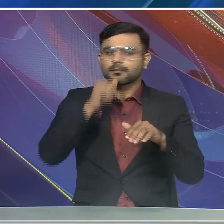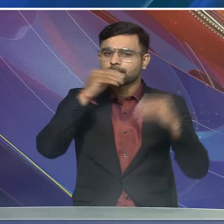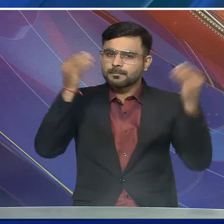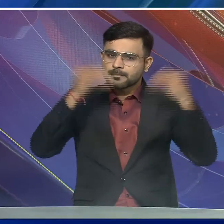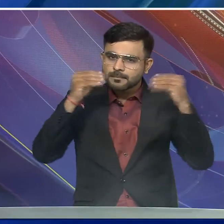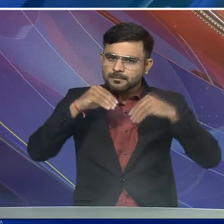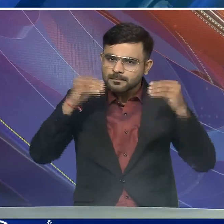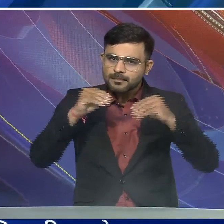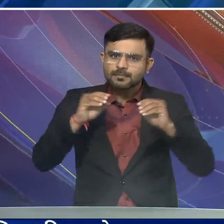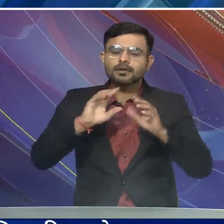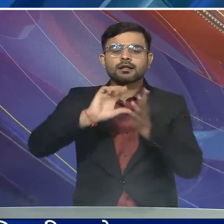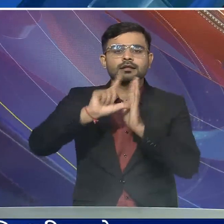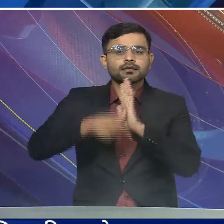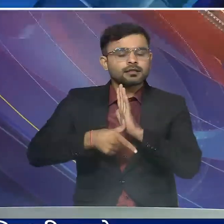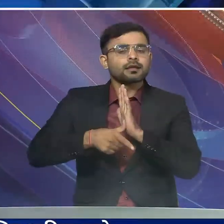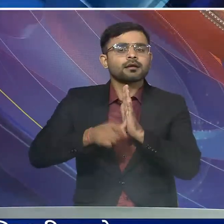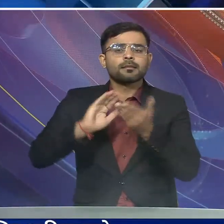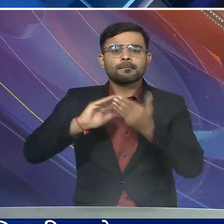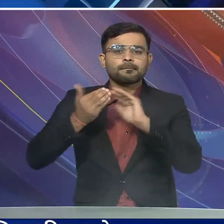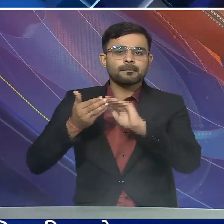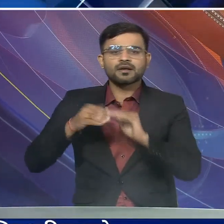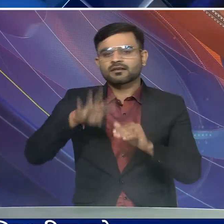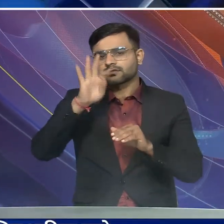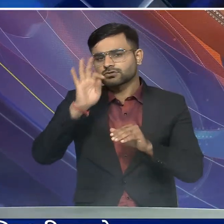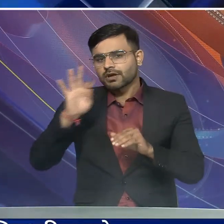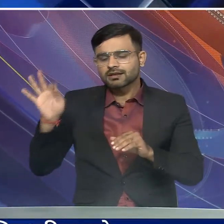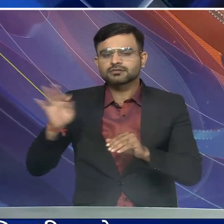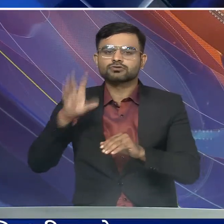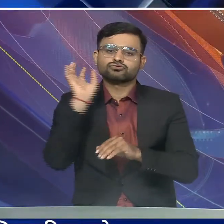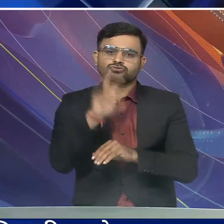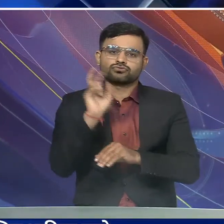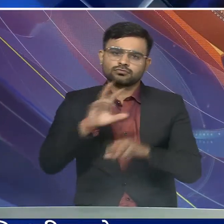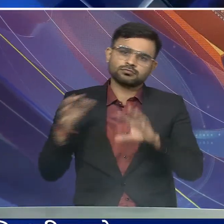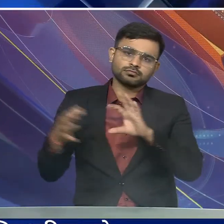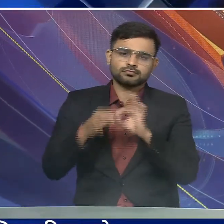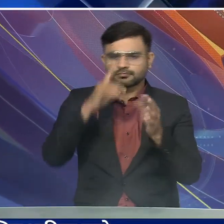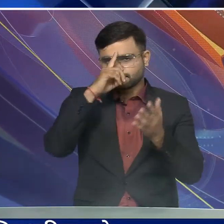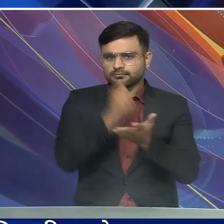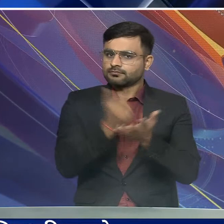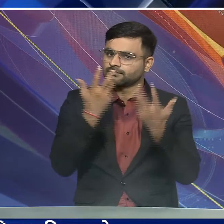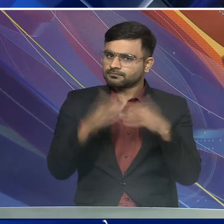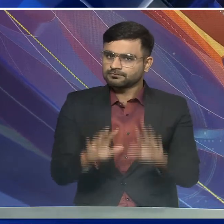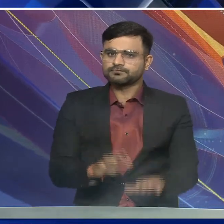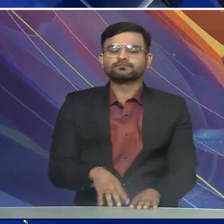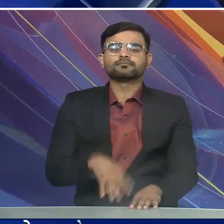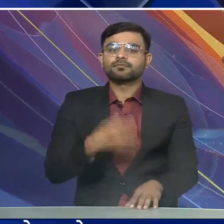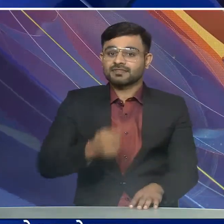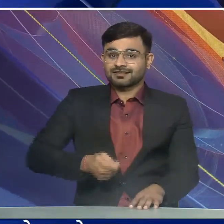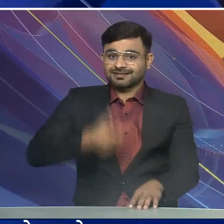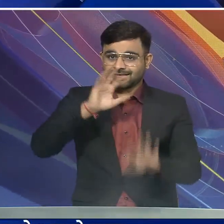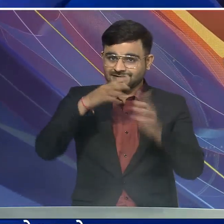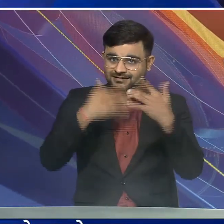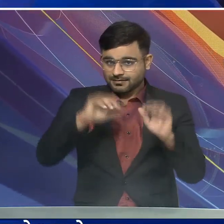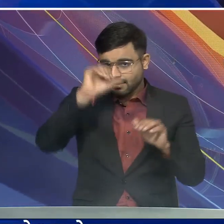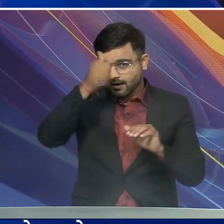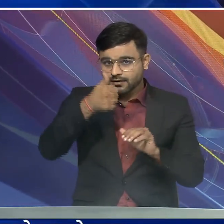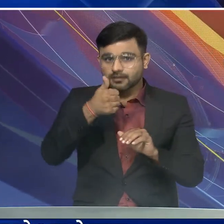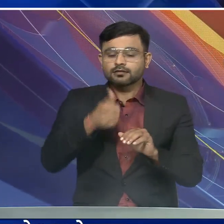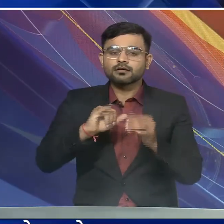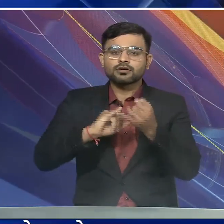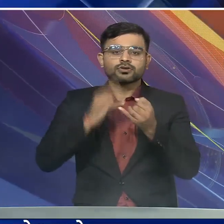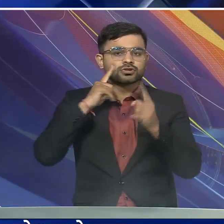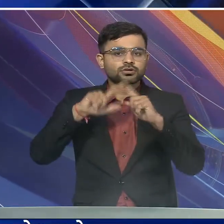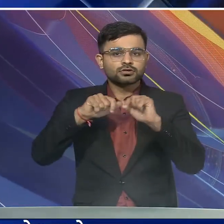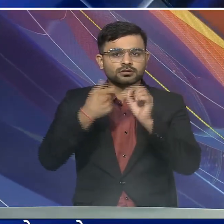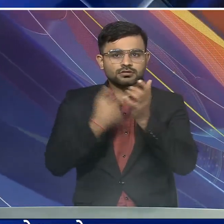वजह से तेरी से शुरू हुए मैच को 40-40 ओवर का कर दिया गया भारतीय कप्तान शिखर